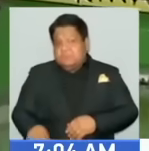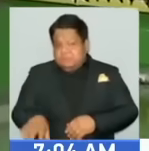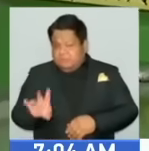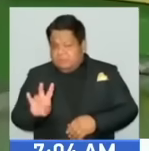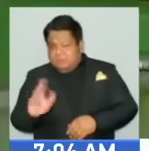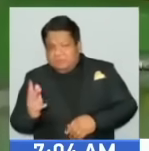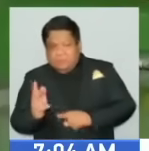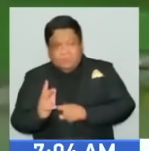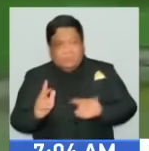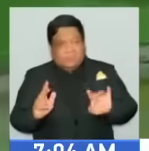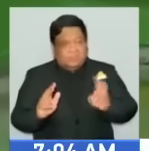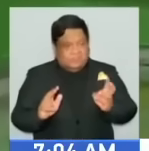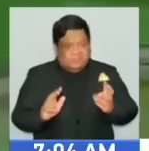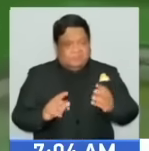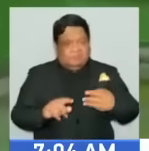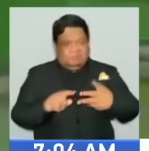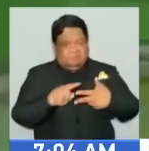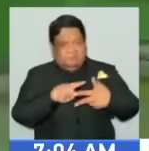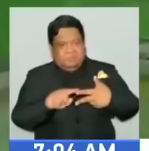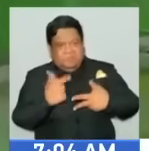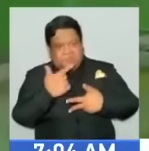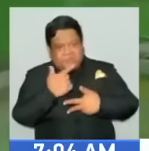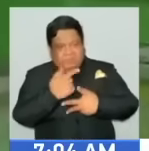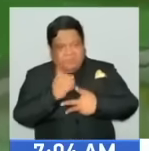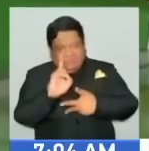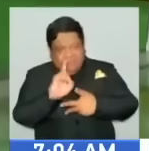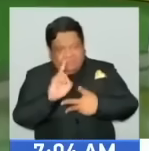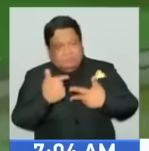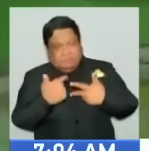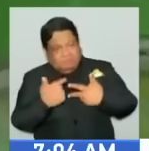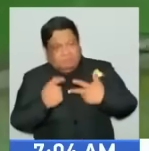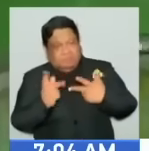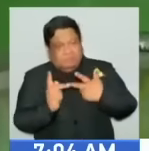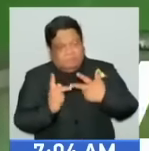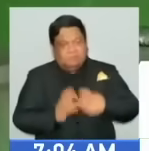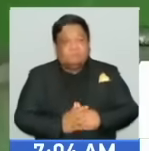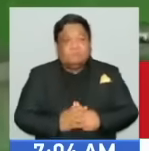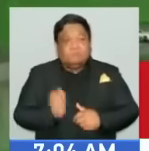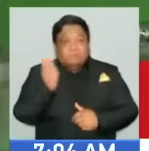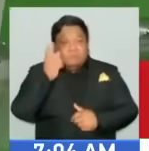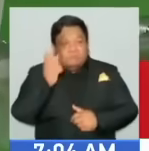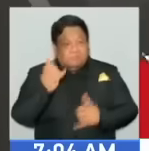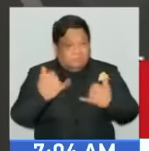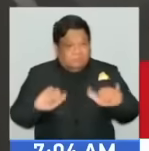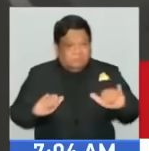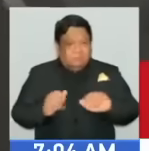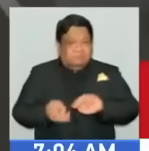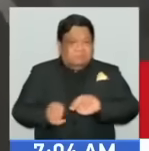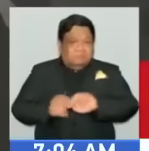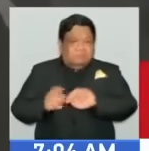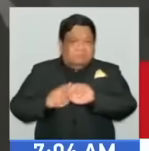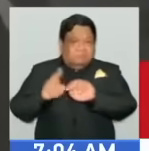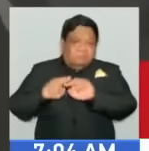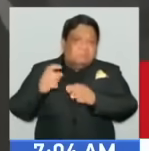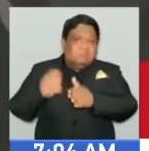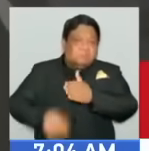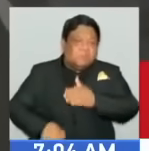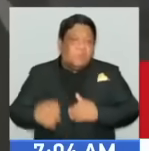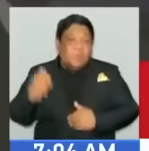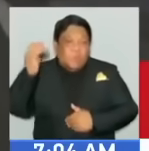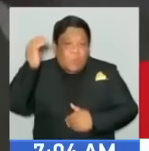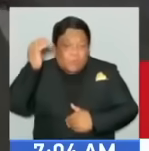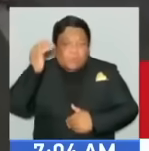Energy, tila hindi pa magpapaawat ang pagtaas ng presyo ng krudo dahil nagbawas ng produksyon ng Saudi Arabia, isa sa mga pangunahing pinagkukunan